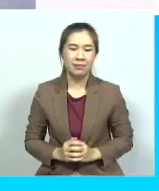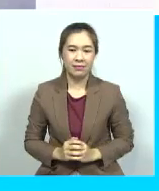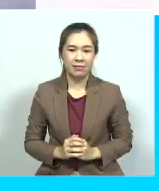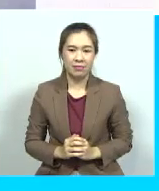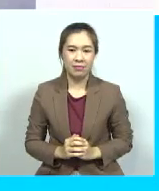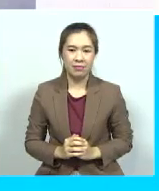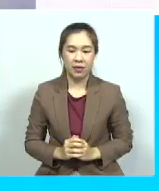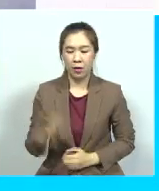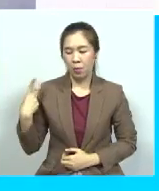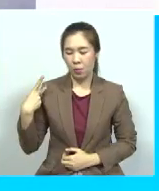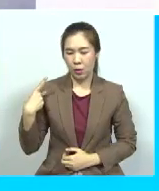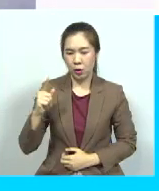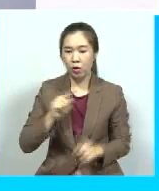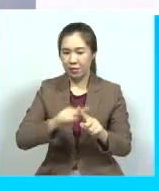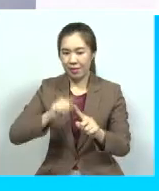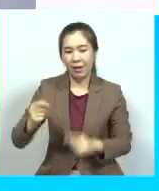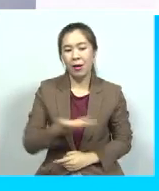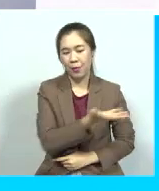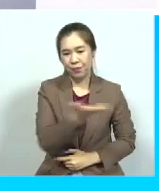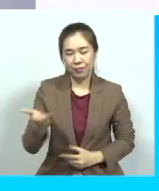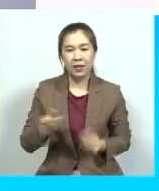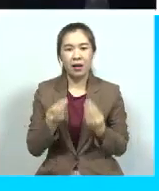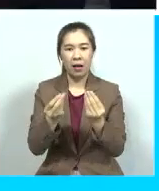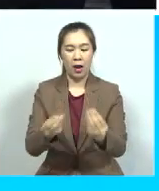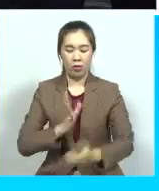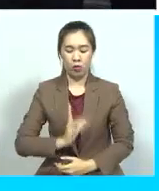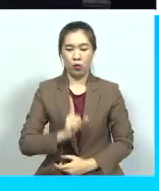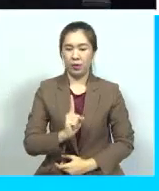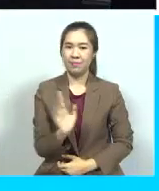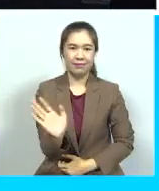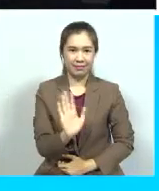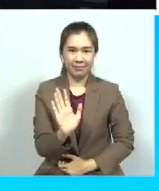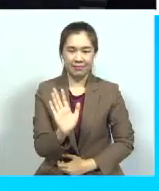ยึดถือประโยชน์ส่วนรวมมากกว่าประโยชน์ส่วนตน